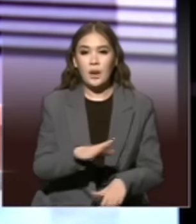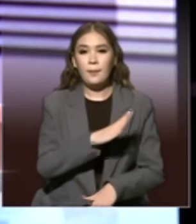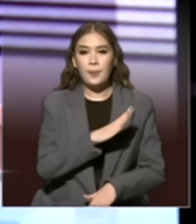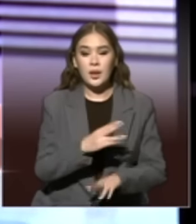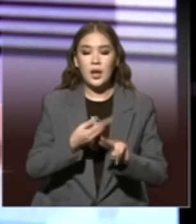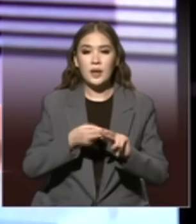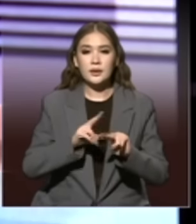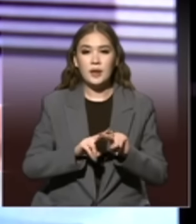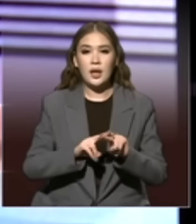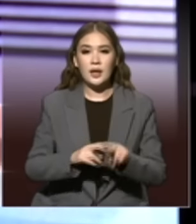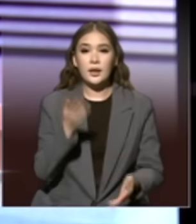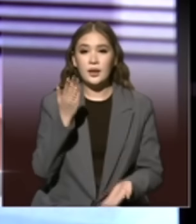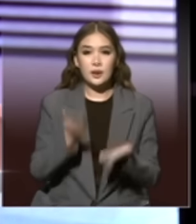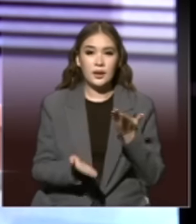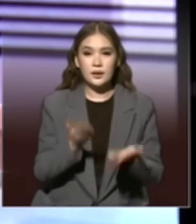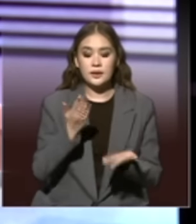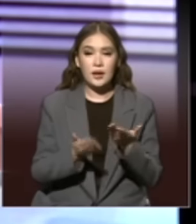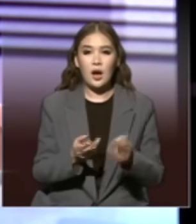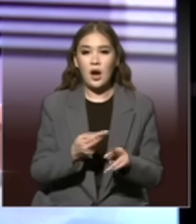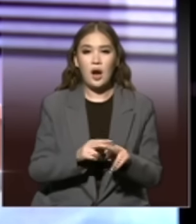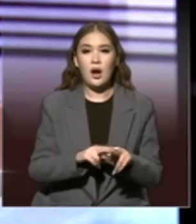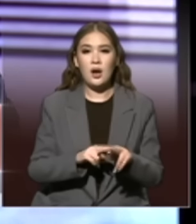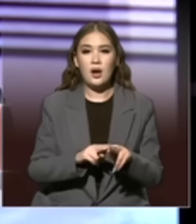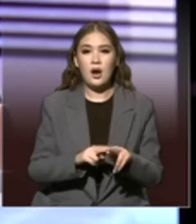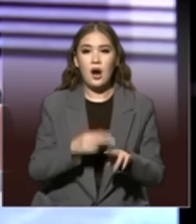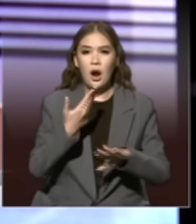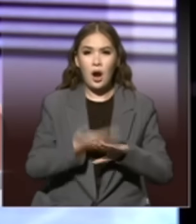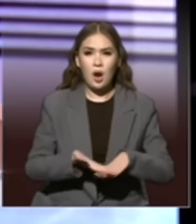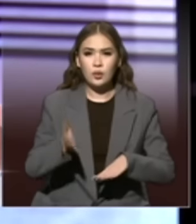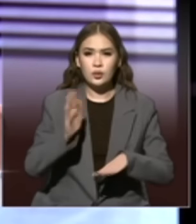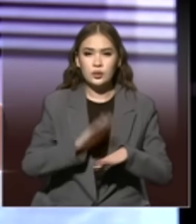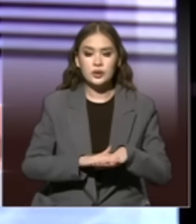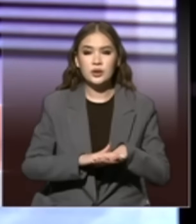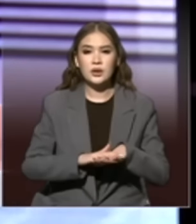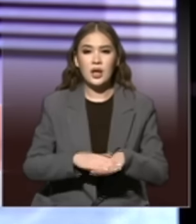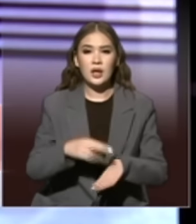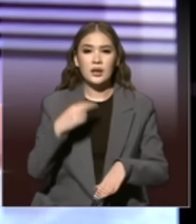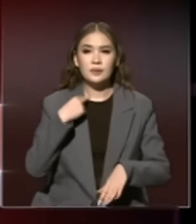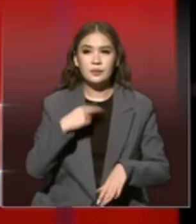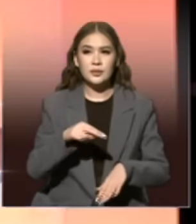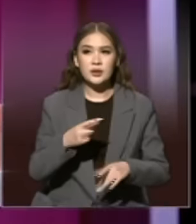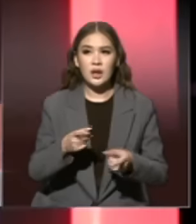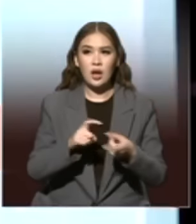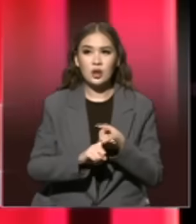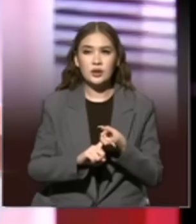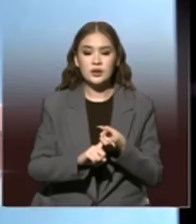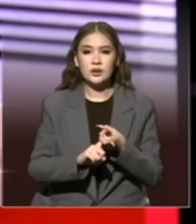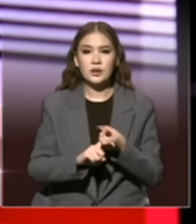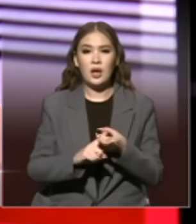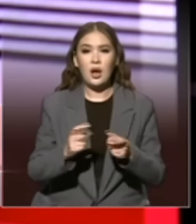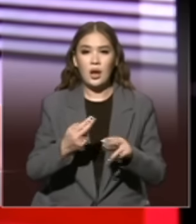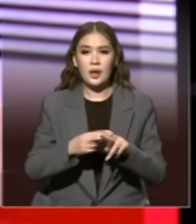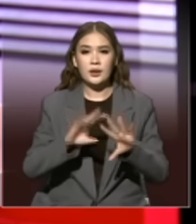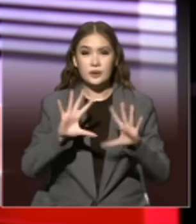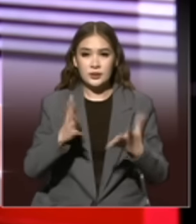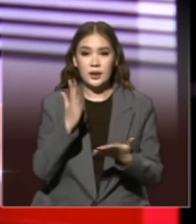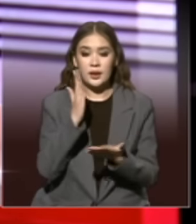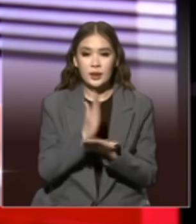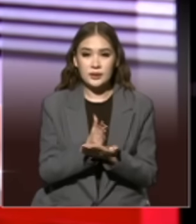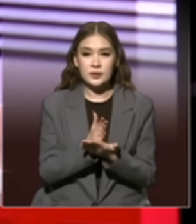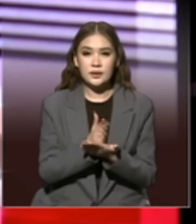айтылған. Егер де аса ауыр жасалған қылмыстың біреуі аса ауыр қылмыс жасалған болатын